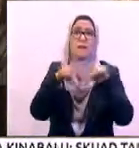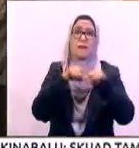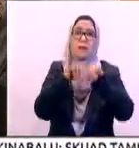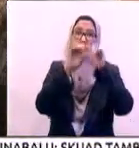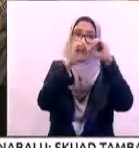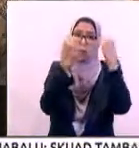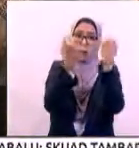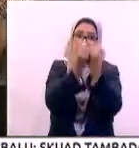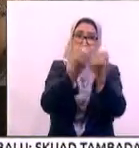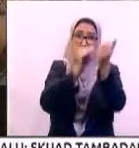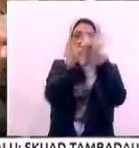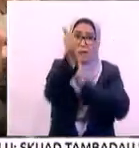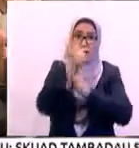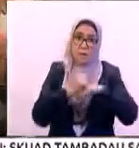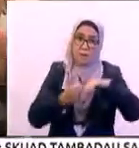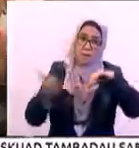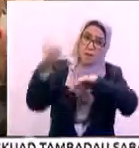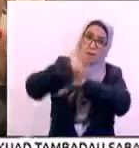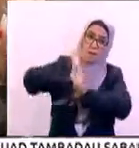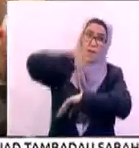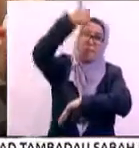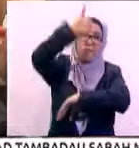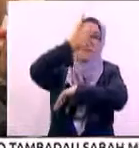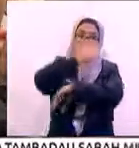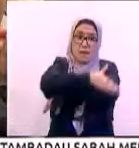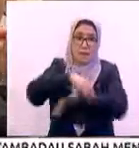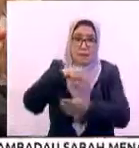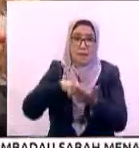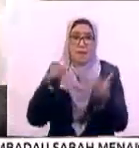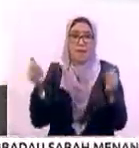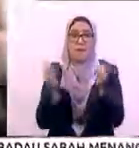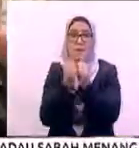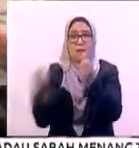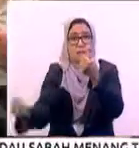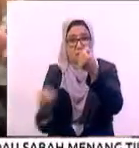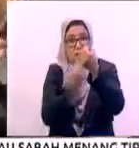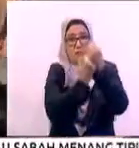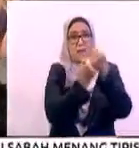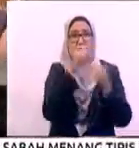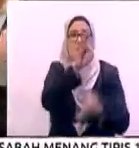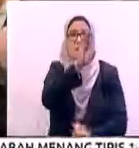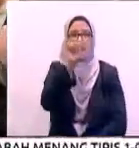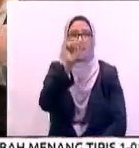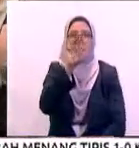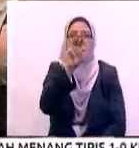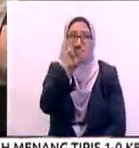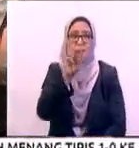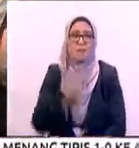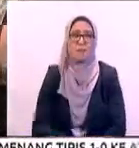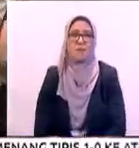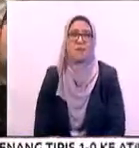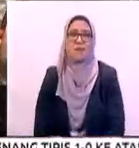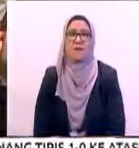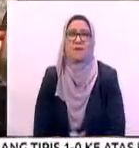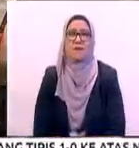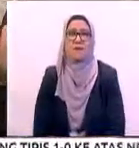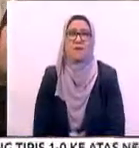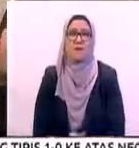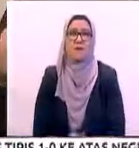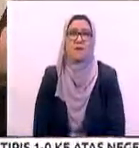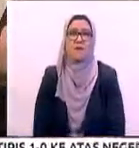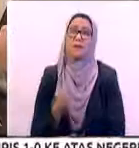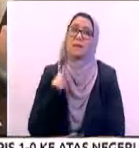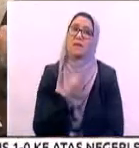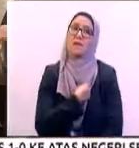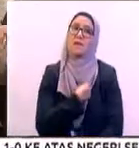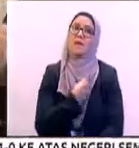ini dengan mendapat sokongan daripada Persatuan Bola Sepak Malaysia FAM. Semualah, semua channel